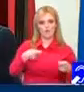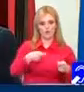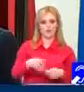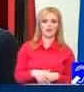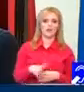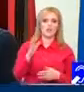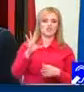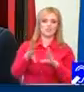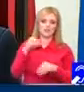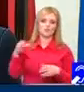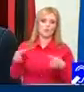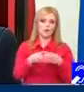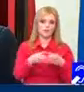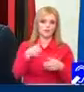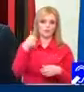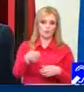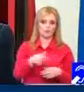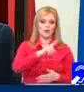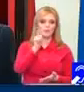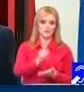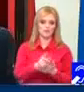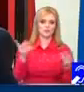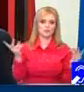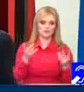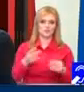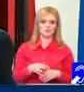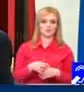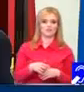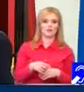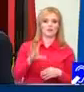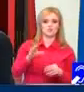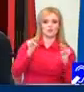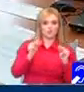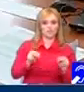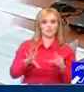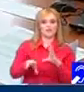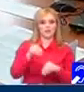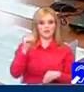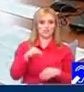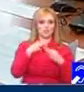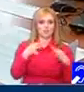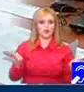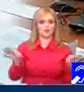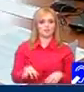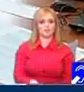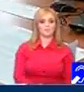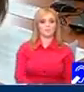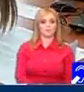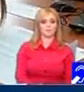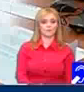să ne reprezinte în lume, trebuie numai decât un cult al alegerilor și a democrației. Pentru că avea un